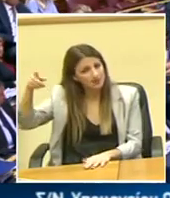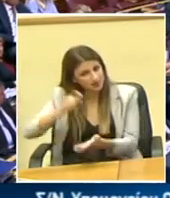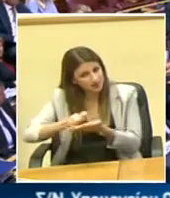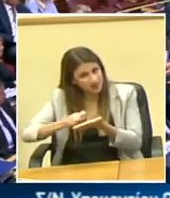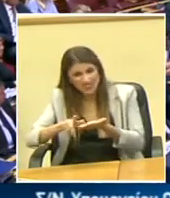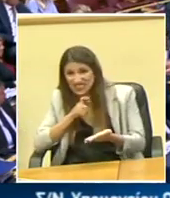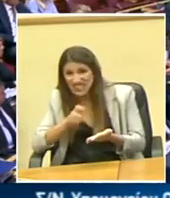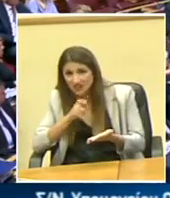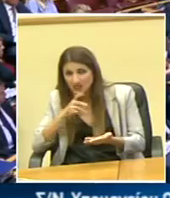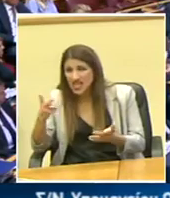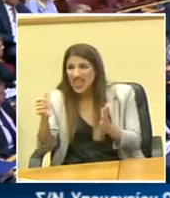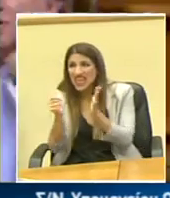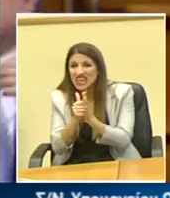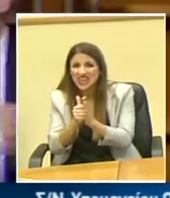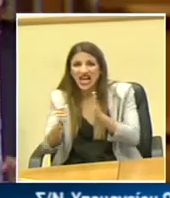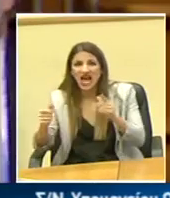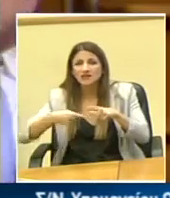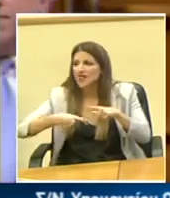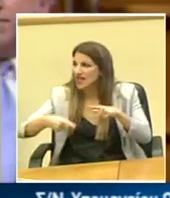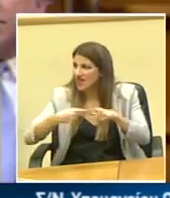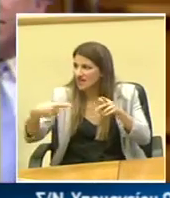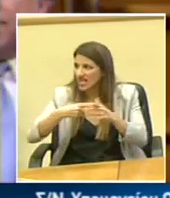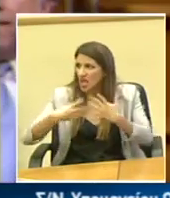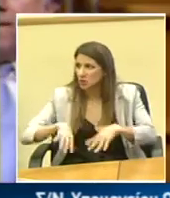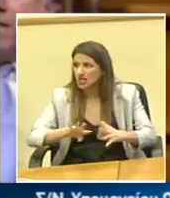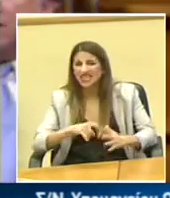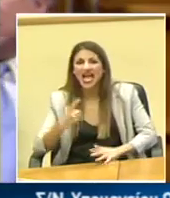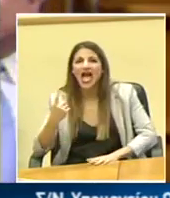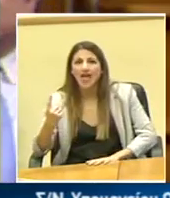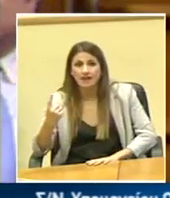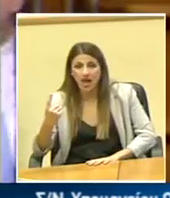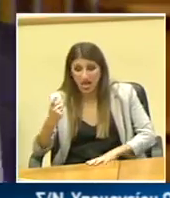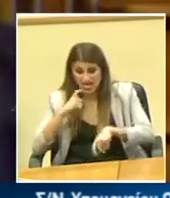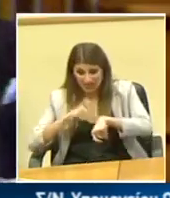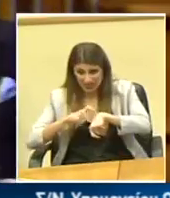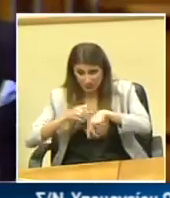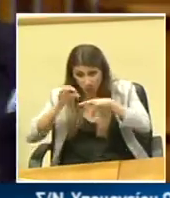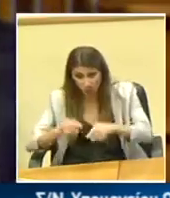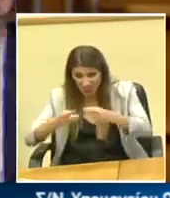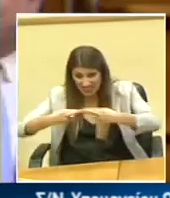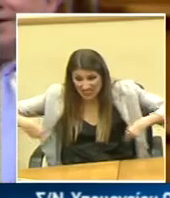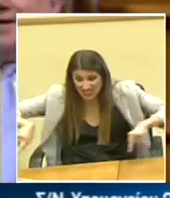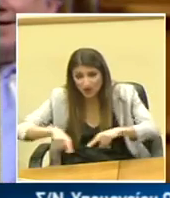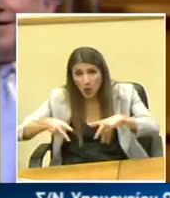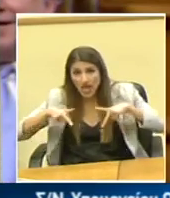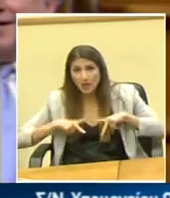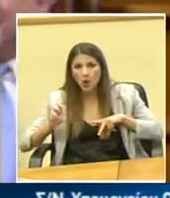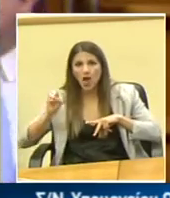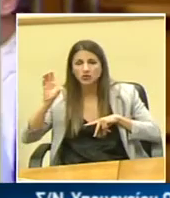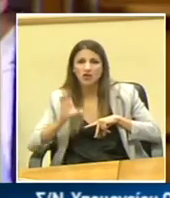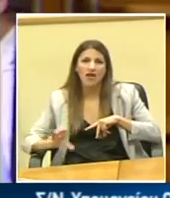στις 16 Δεκέμβρη του 1991, στην κρίσιμη συνεδρίαση των Υπουργών Εξωτερικών τότε της